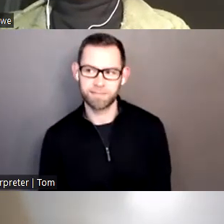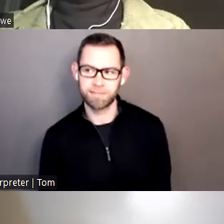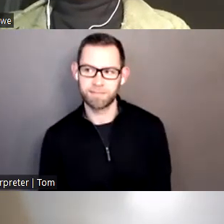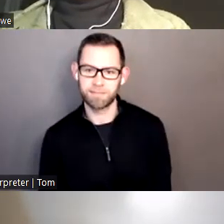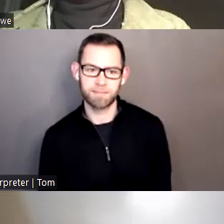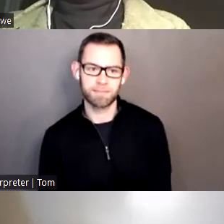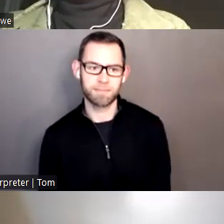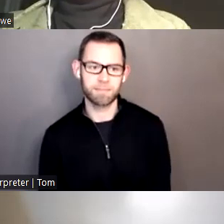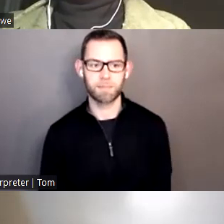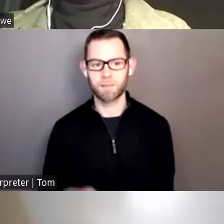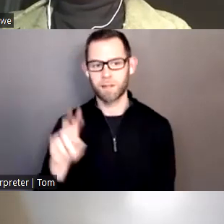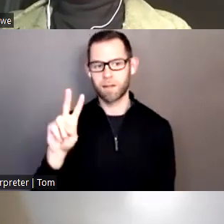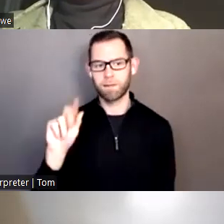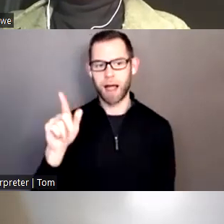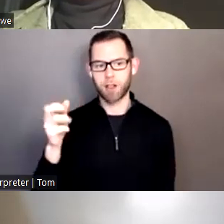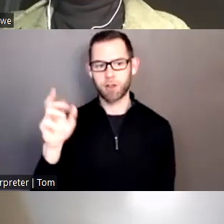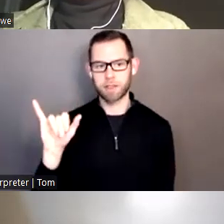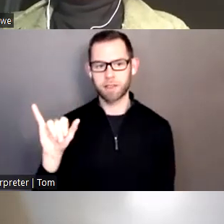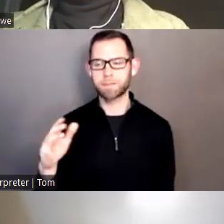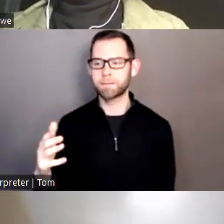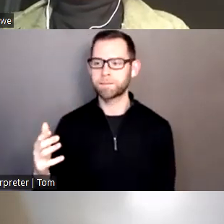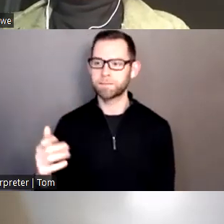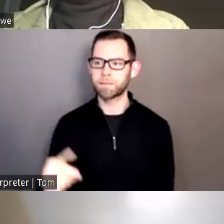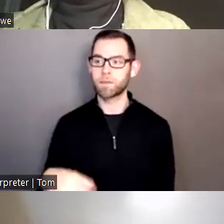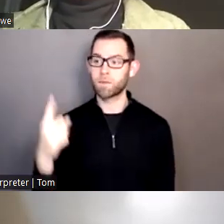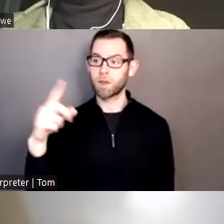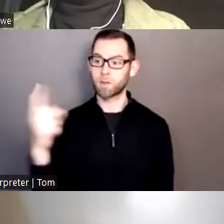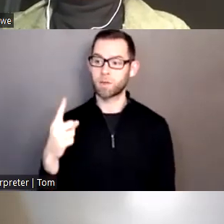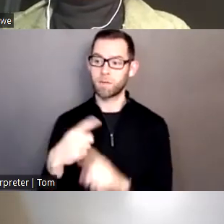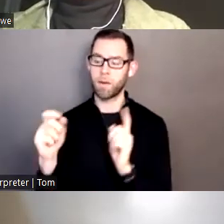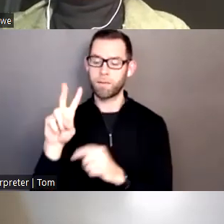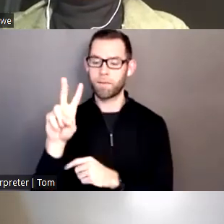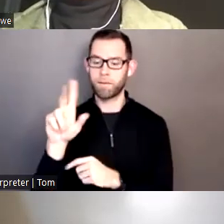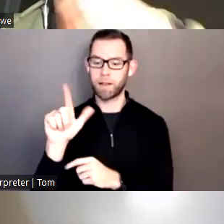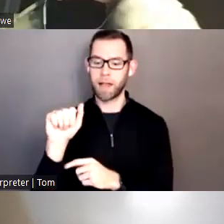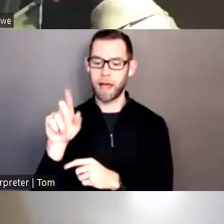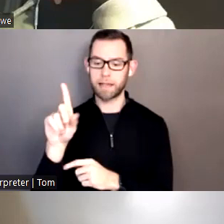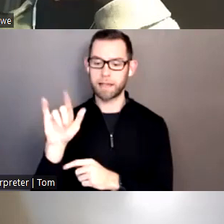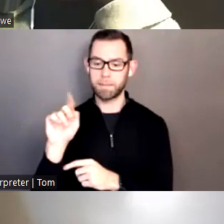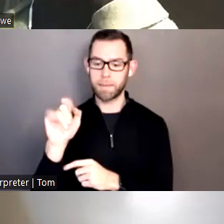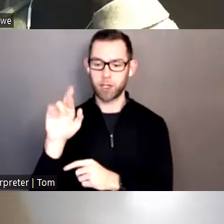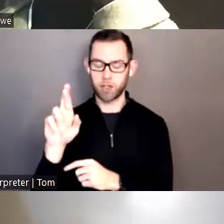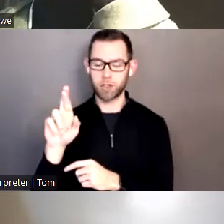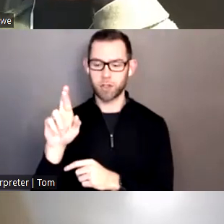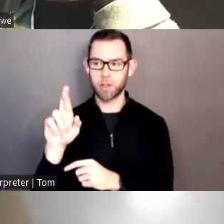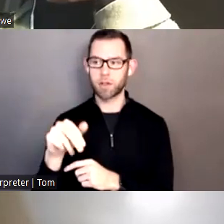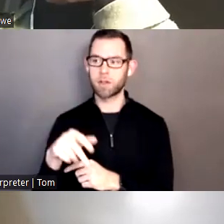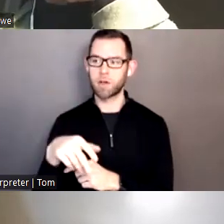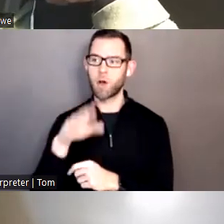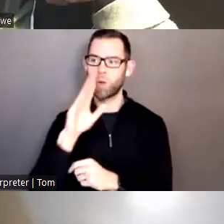All right, and then we have a question from Vladimir Perez. I'm gonna allow Vladimir to speak.